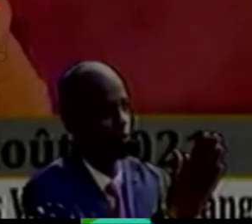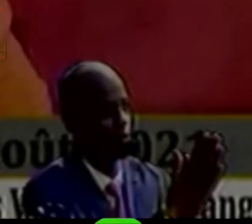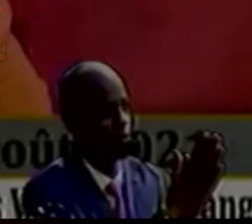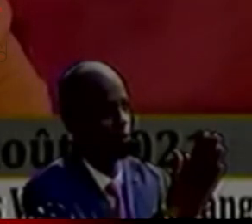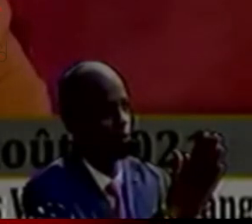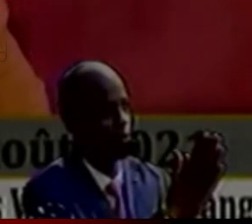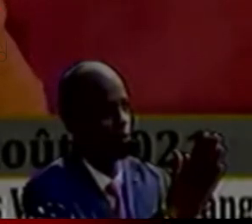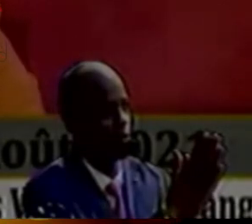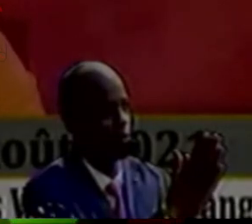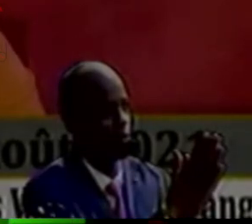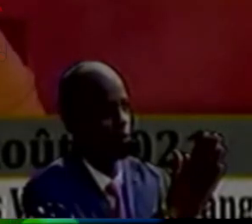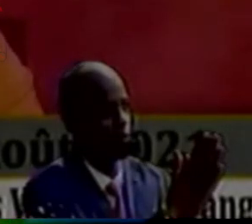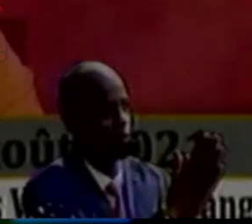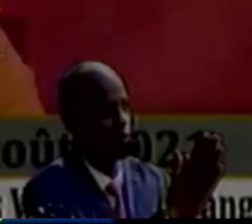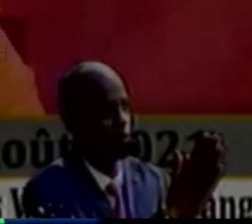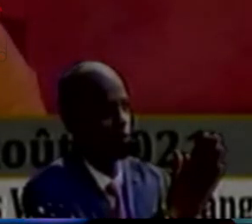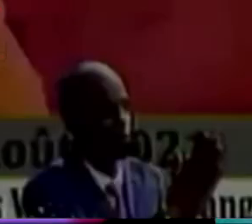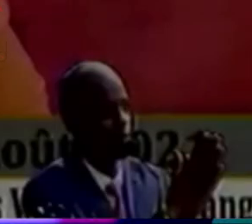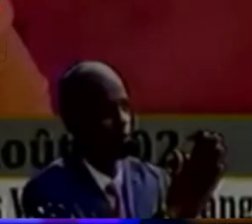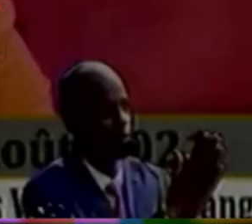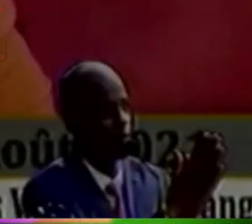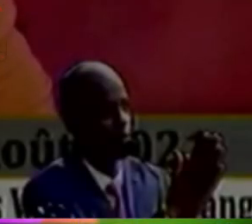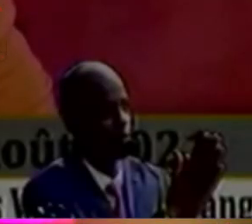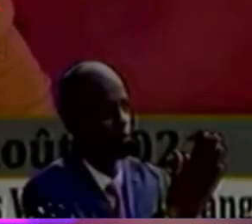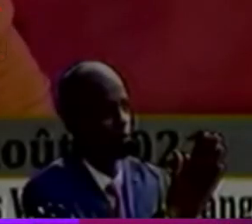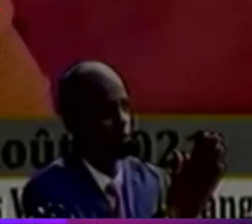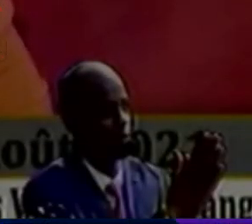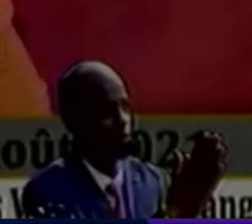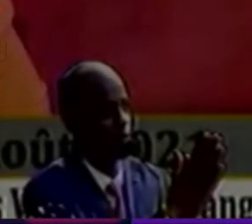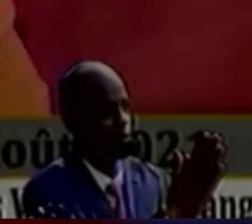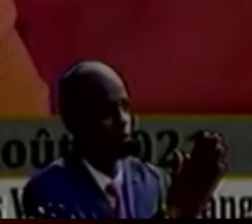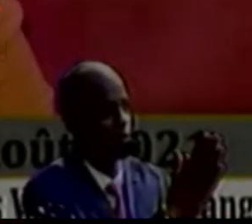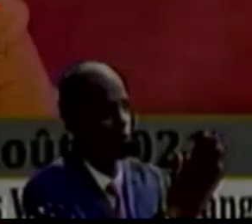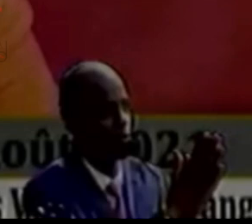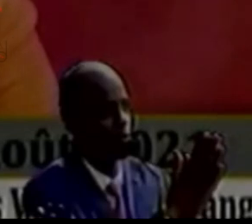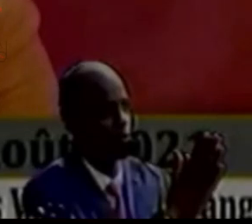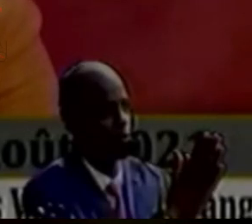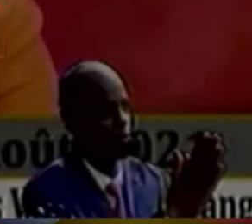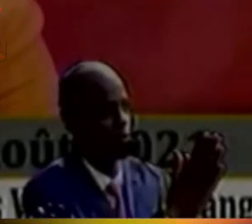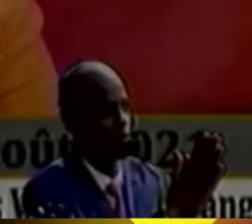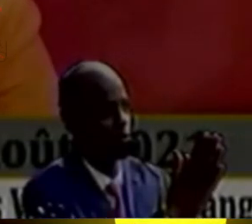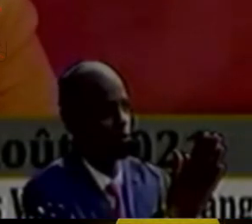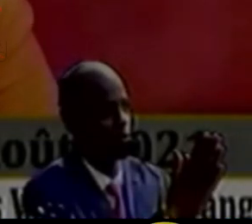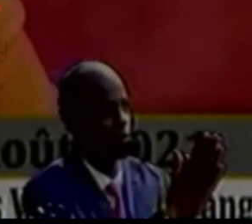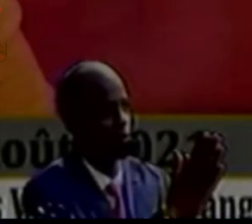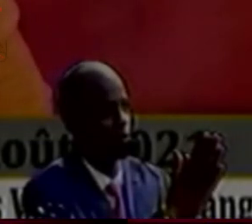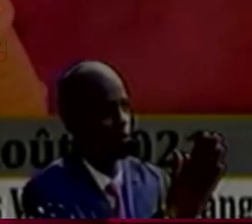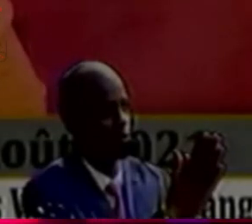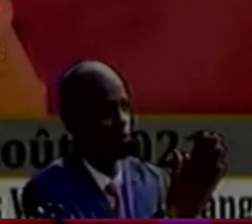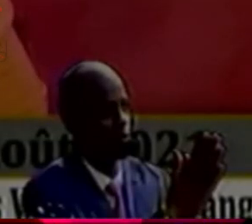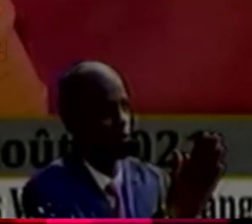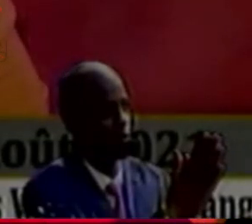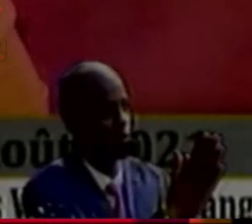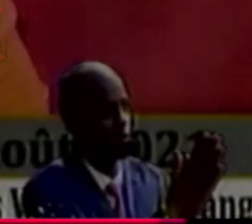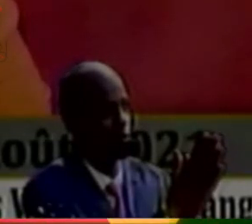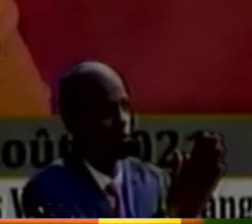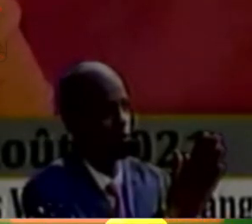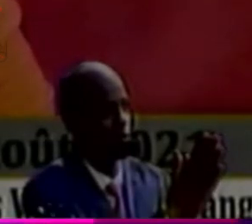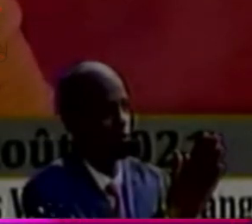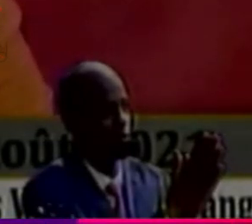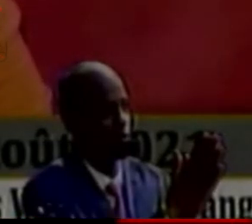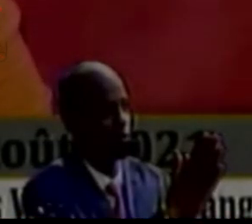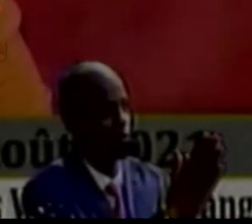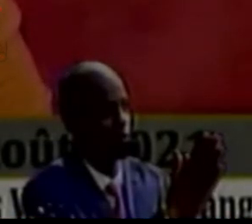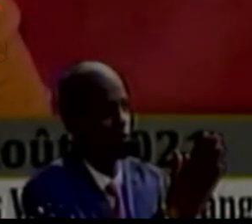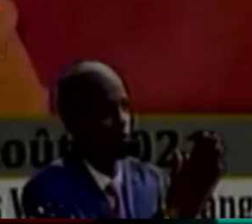les victimes. Dans le niveau pas nous comme ministre diaspora, nous avons d'abord pris quelques Mézi pour